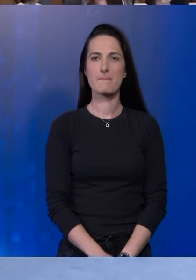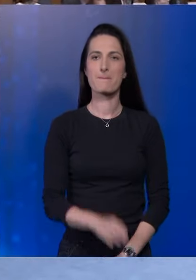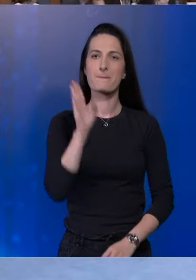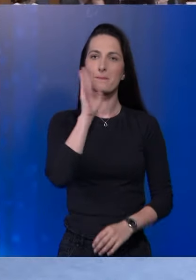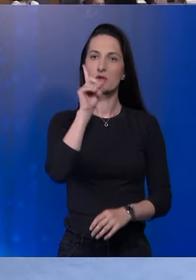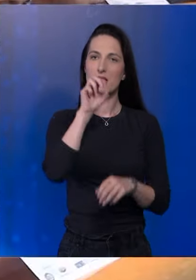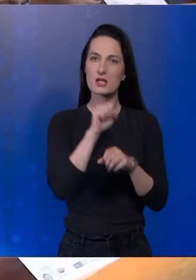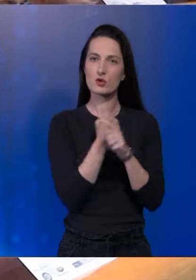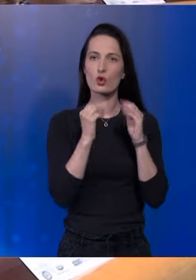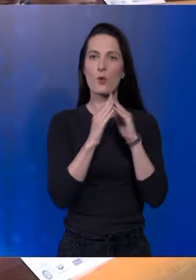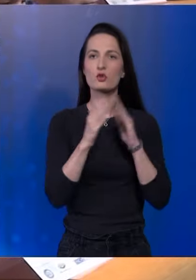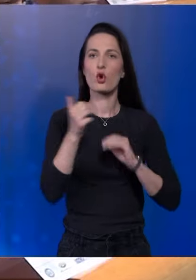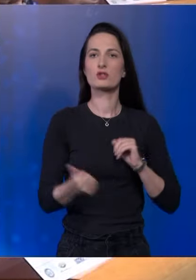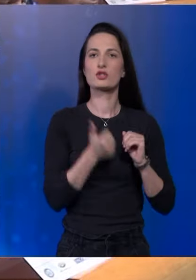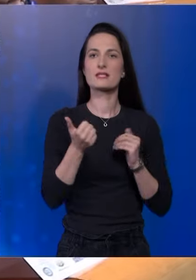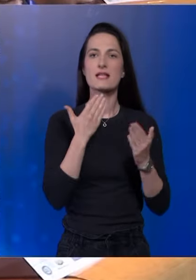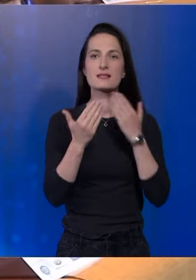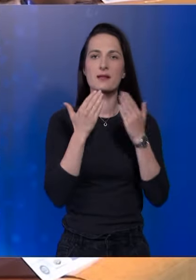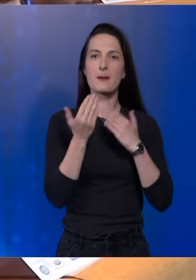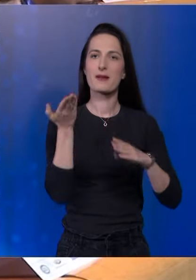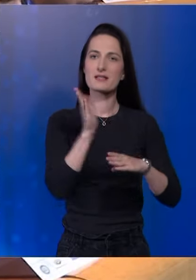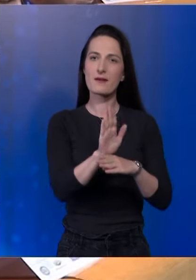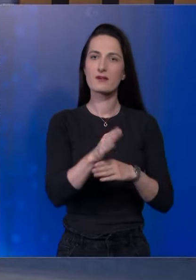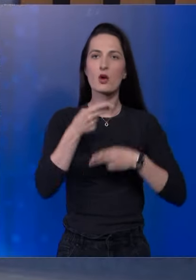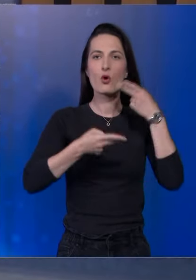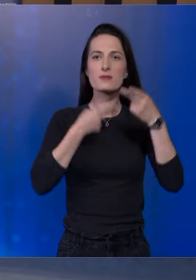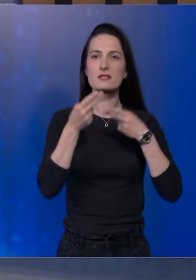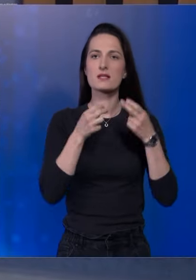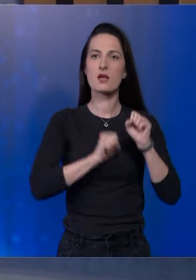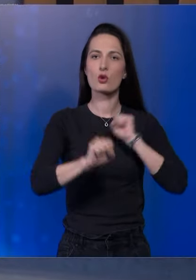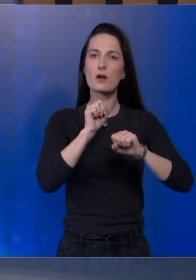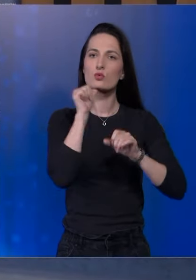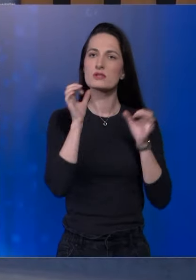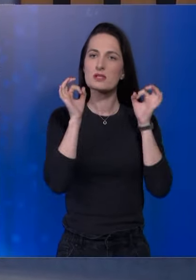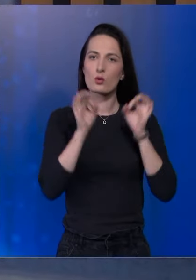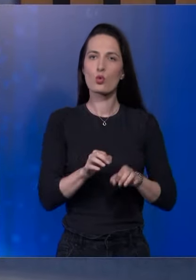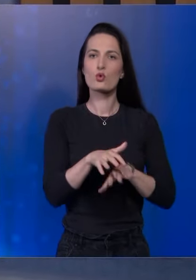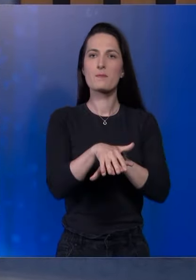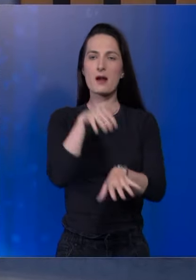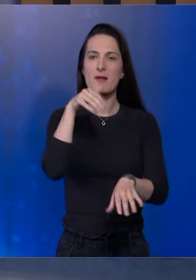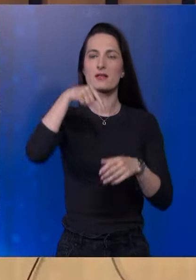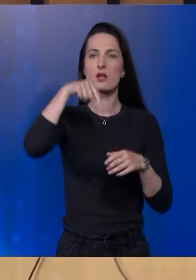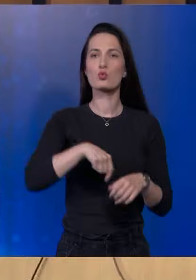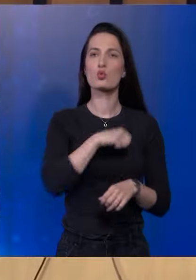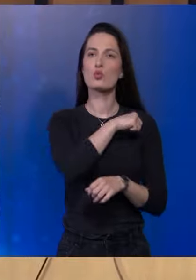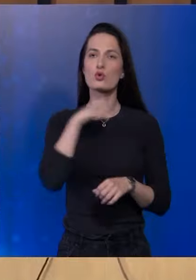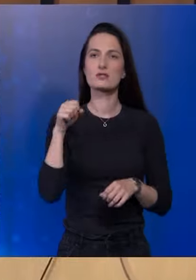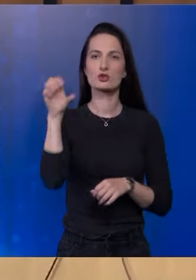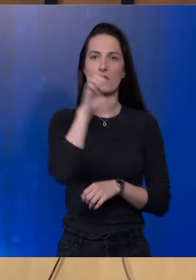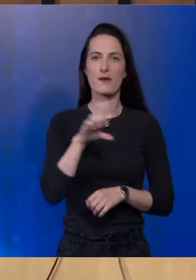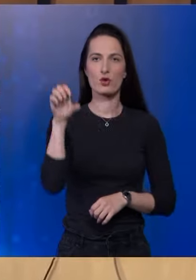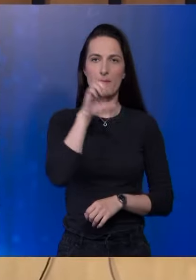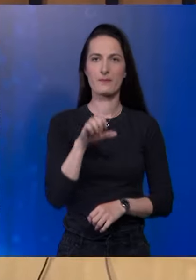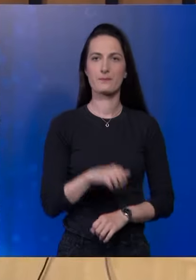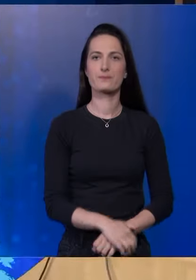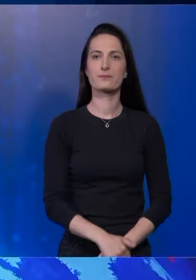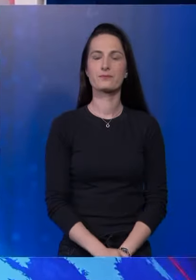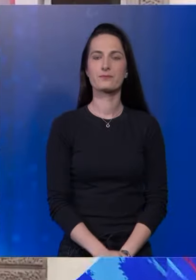Bosna i Hercegovina domaćin godišnjeg sastanka predstavnika Komisija za odbranu i sigurnost parlamenata Jugoistočne